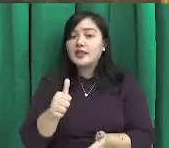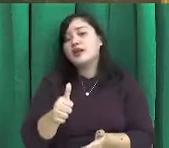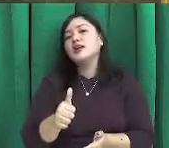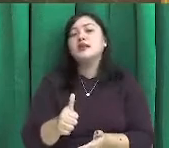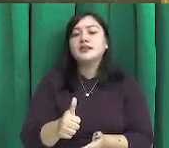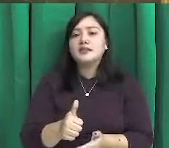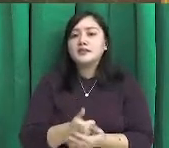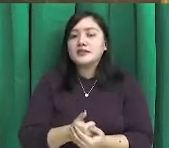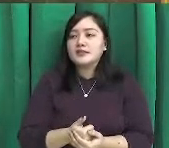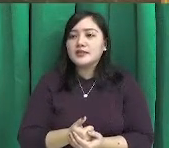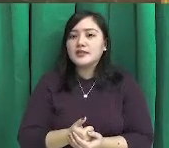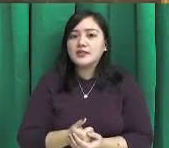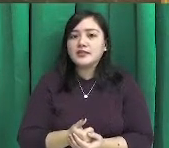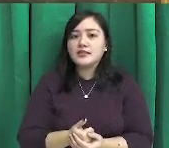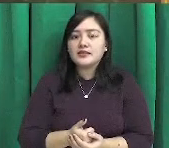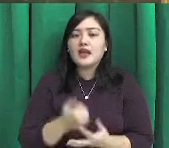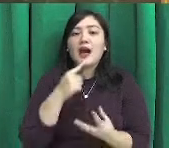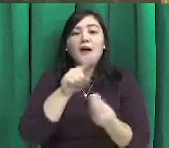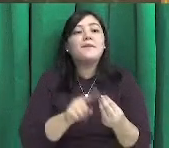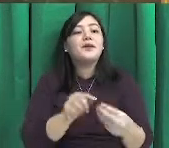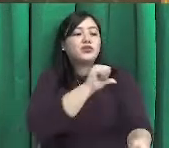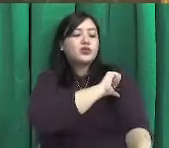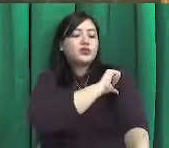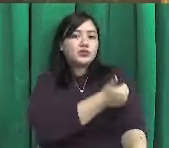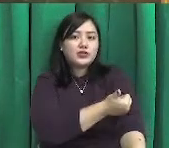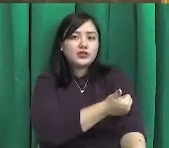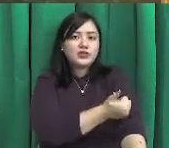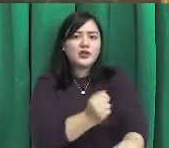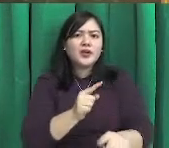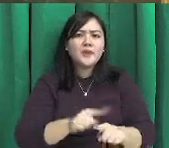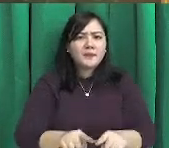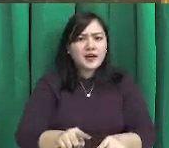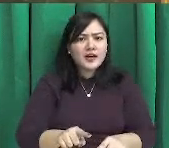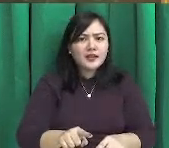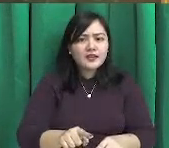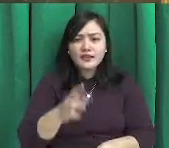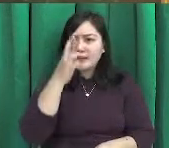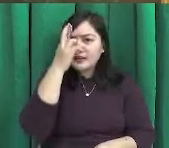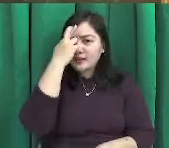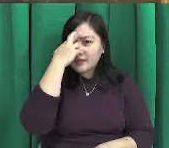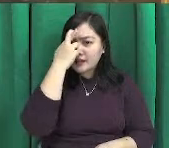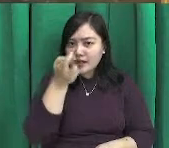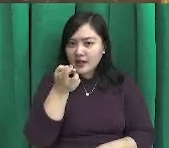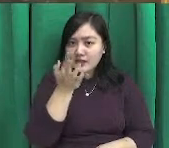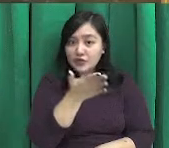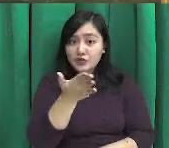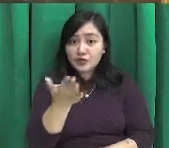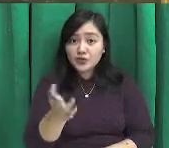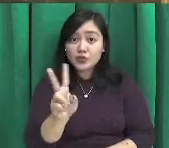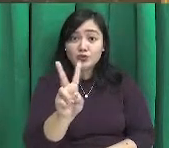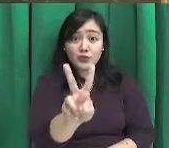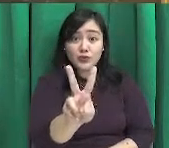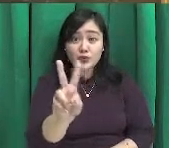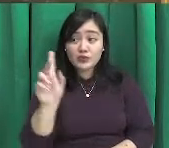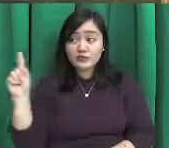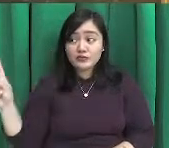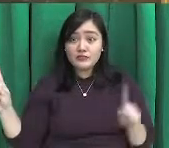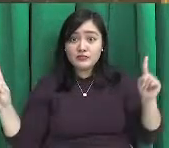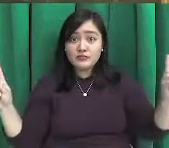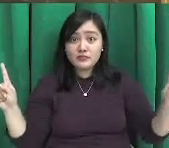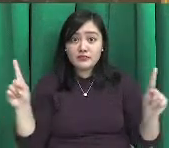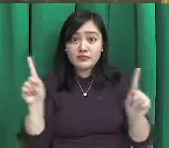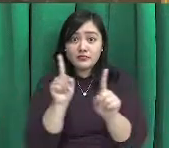one. The two became one. Sino ngayon magsisiparate? Ikaw?